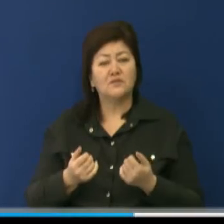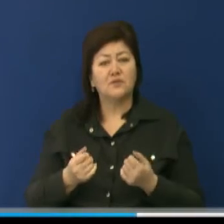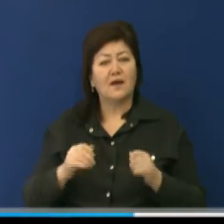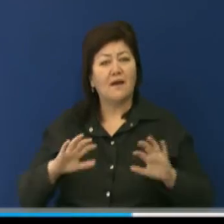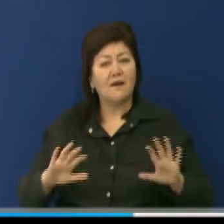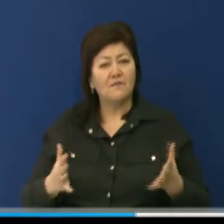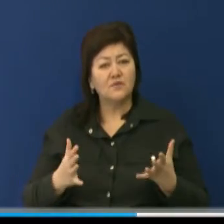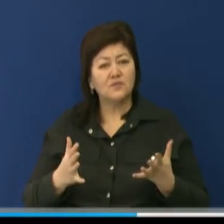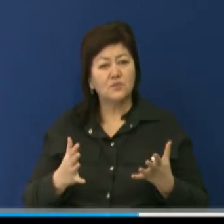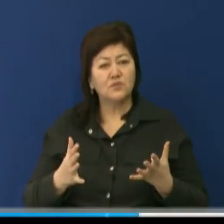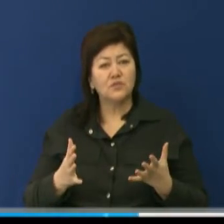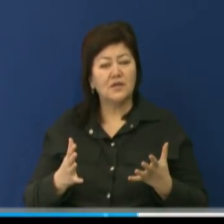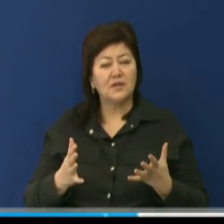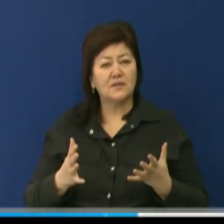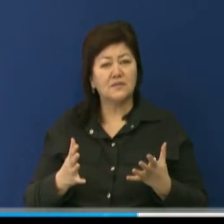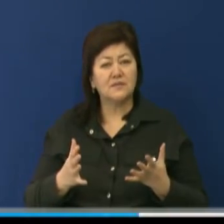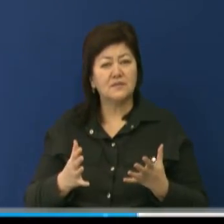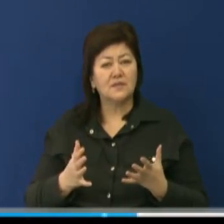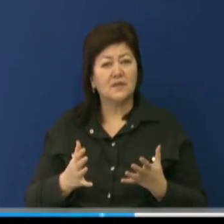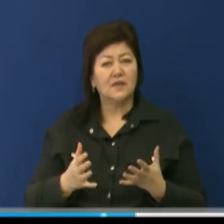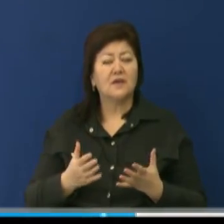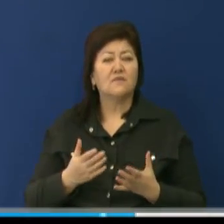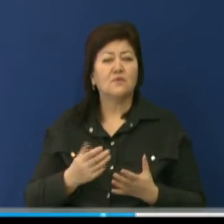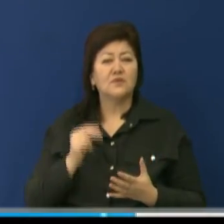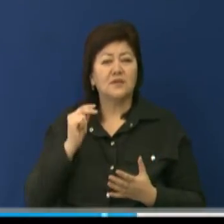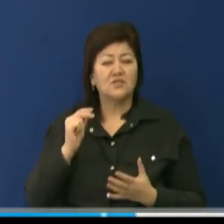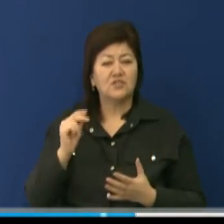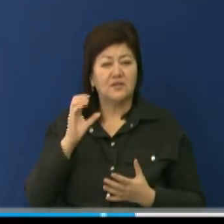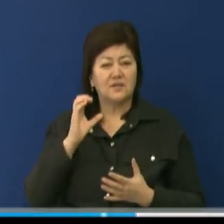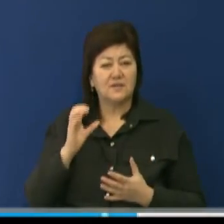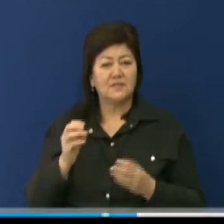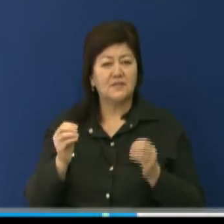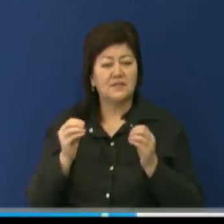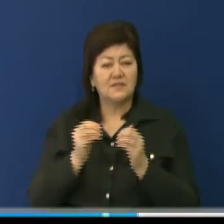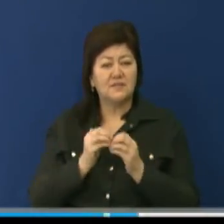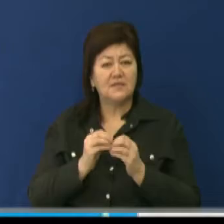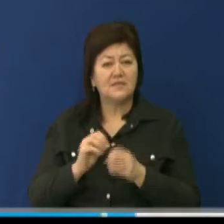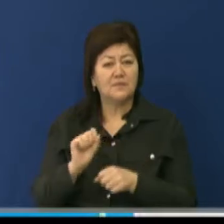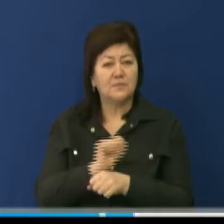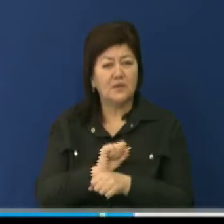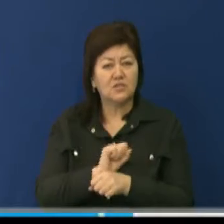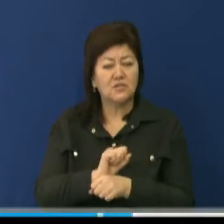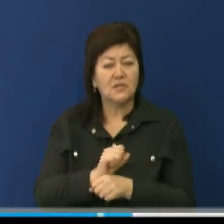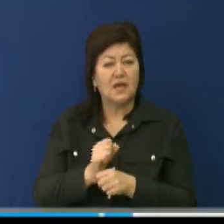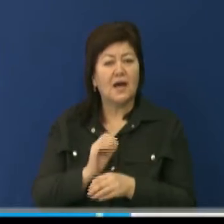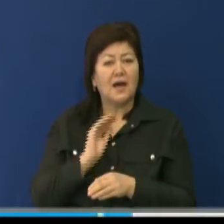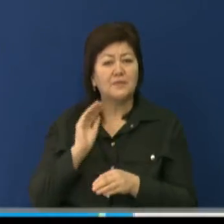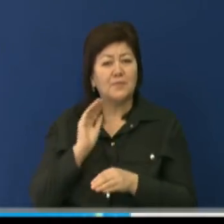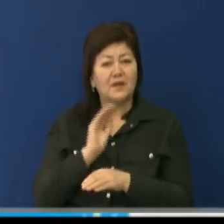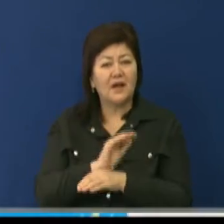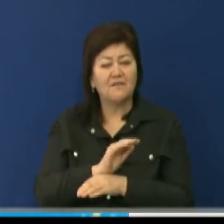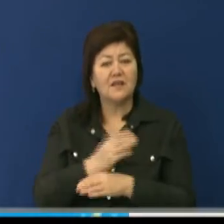жұмыстар жүргізу үшін Шығыс Қазақстан облысының төтенше жағдай басқармасынан 10 техника, 37 жеке құрам және жергілікті